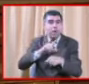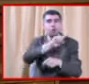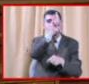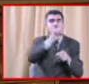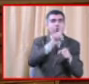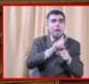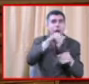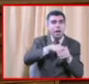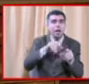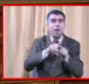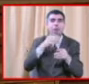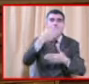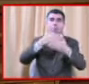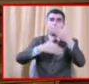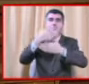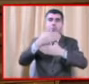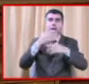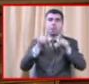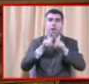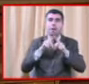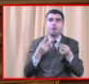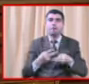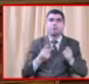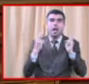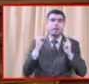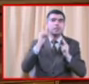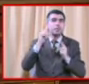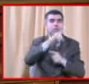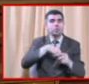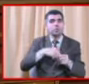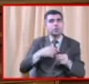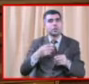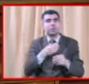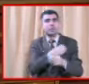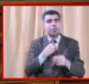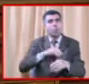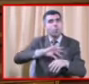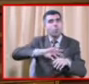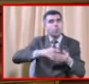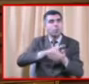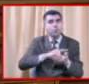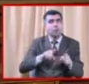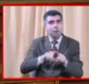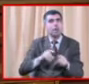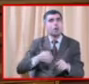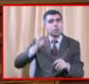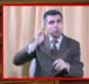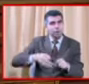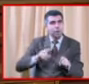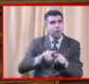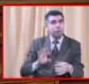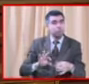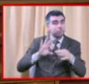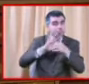إلى مستشفى محلي متعدد الاختصاصات. وكذلك سيد الوزير نحن مستعدون في إطار الشراكة